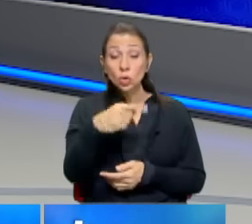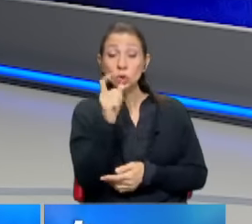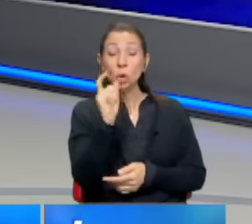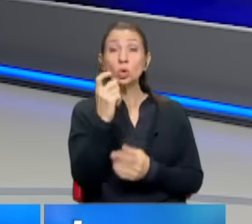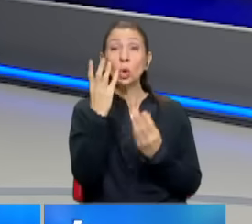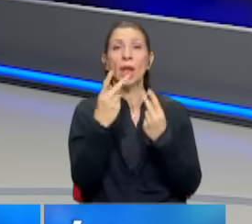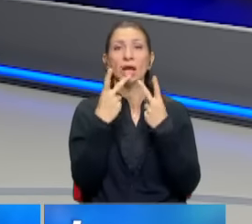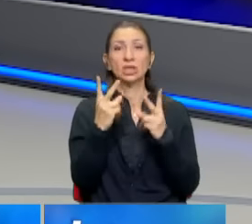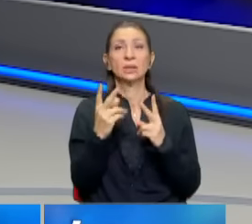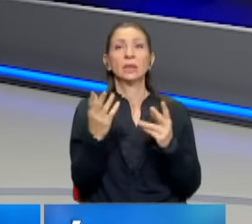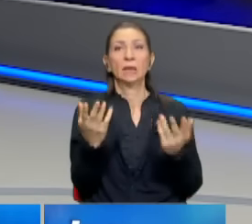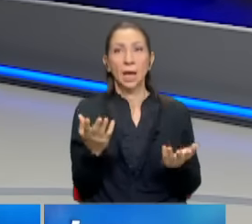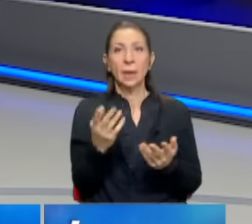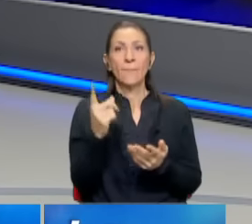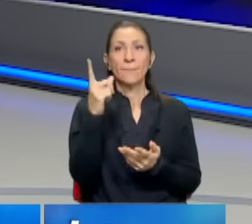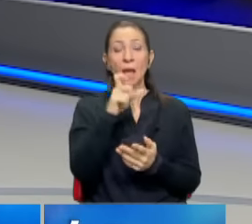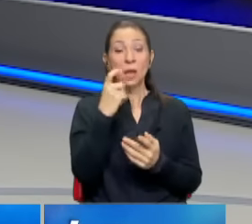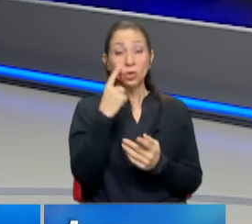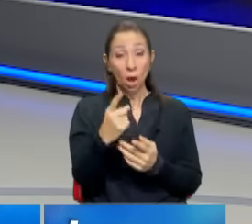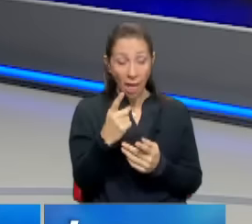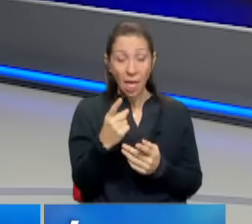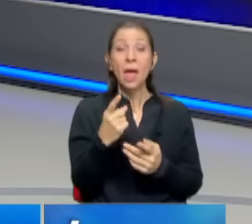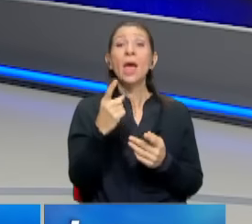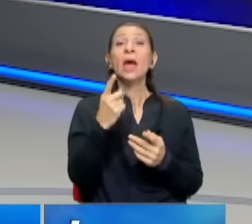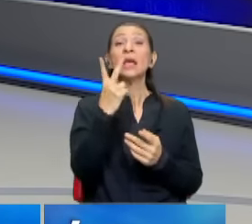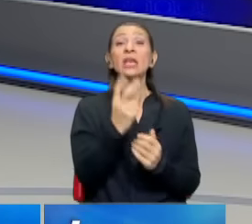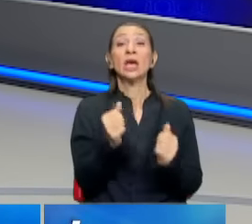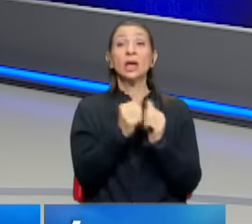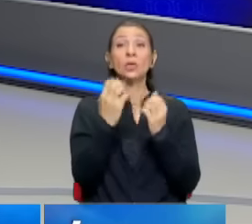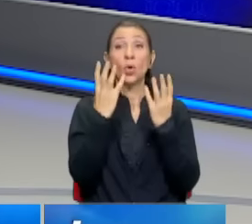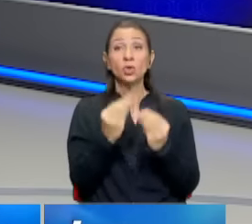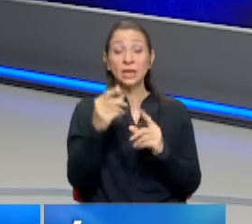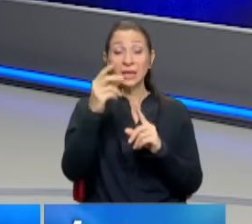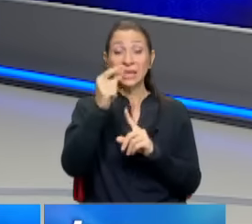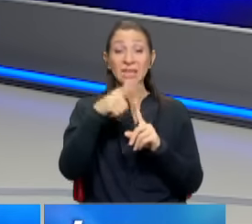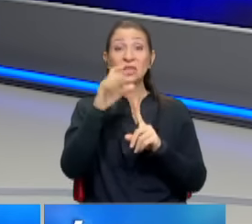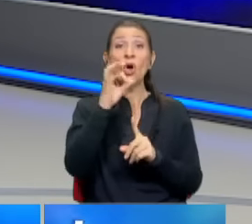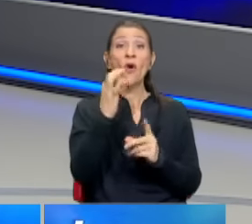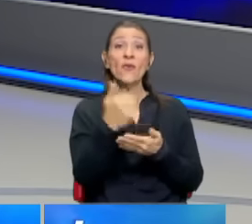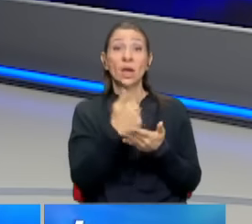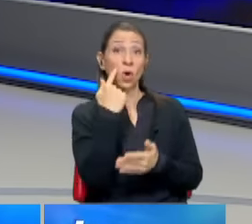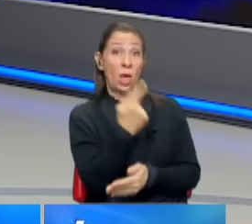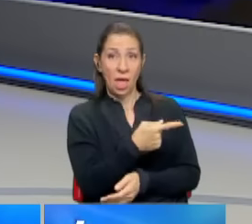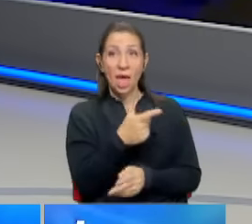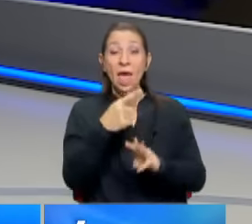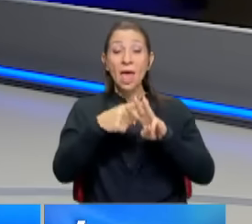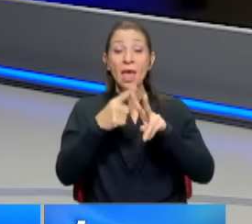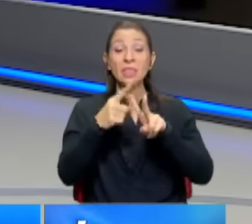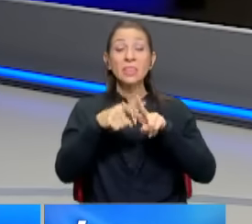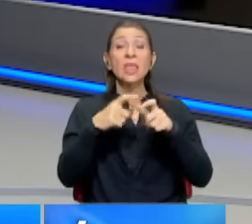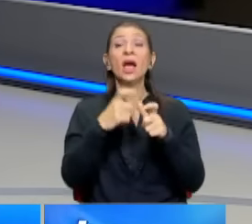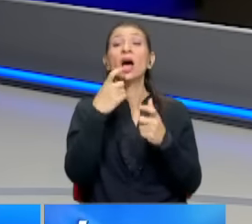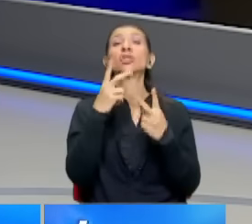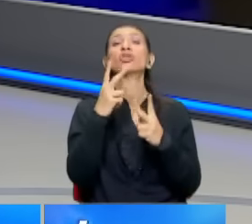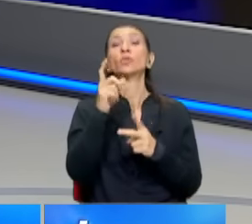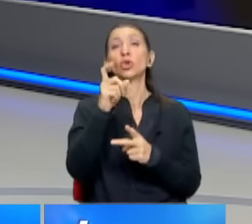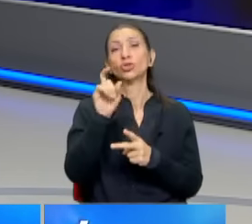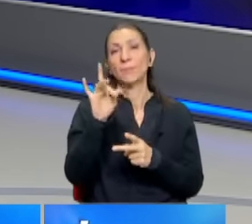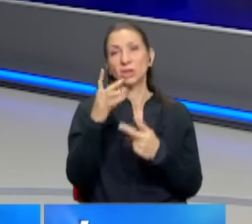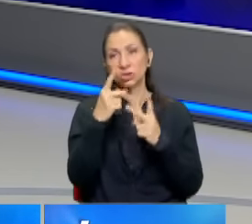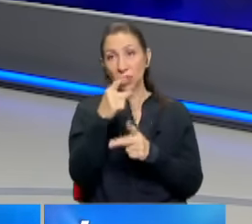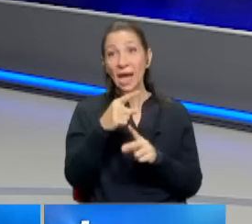%3,9 olarak açıkladı. Yani aylık bazda enflasyon 2 katına çıktı İTO'nun verilerine göre. ENAG henüz açıklamadı, saat 9.15'te